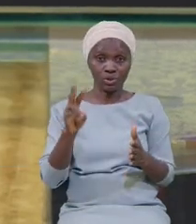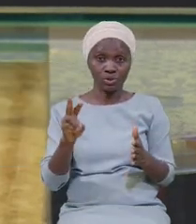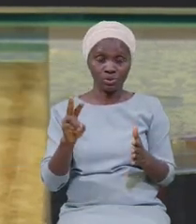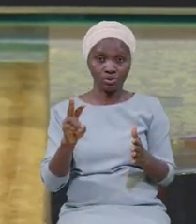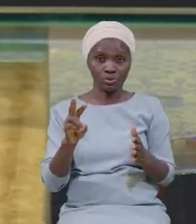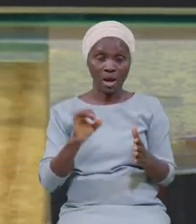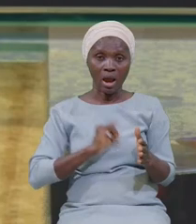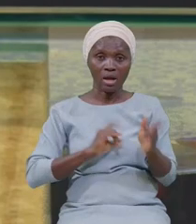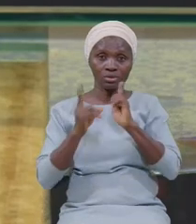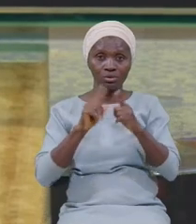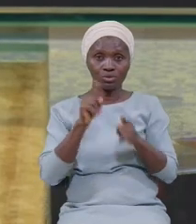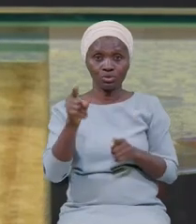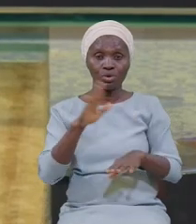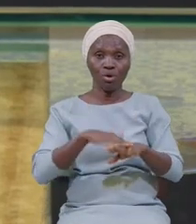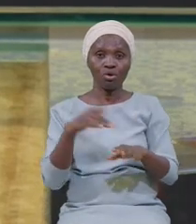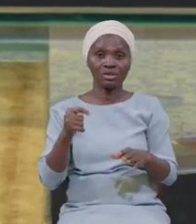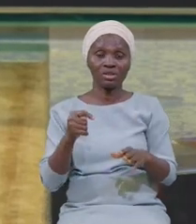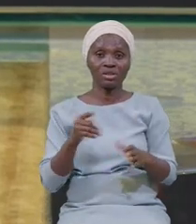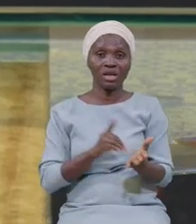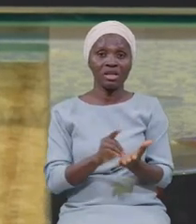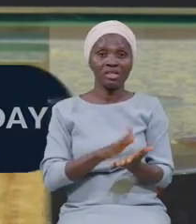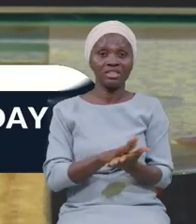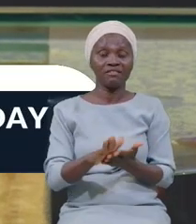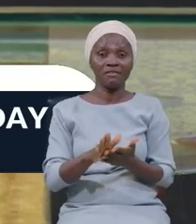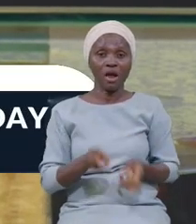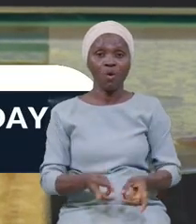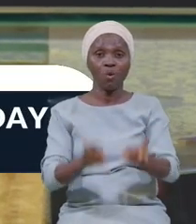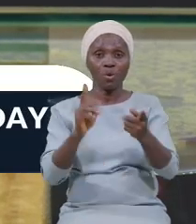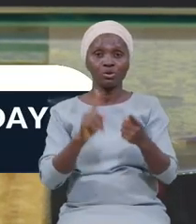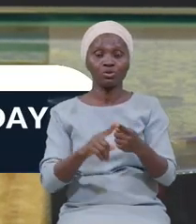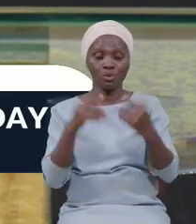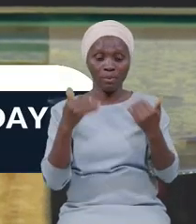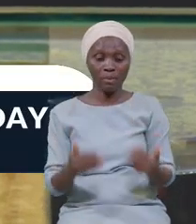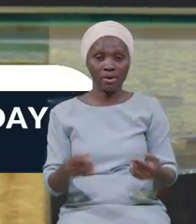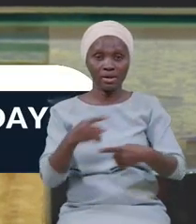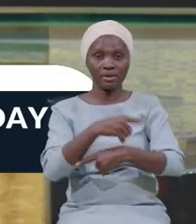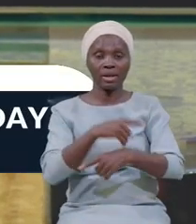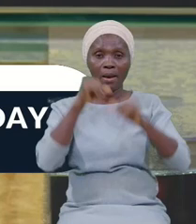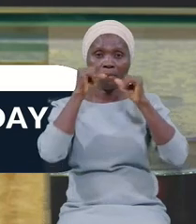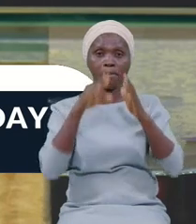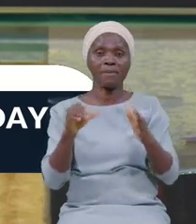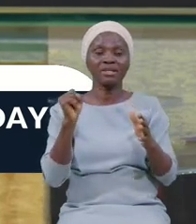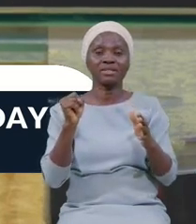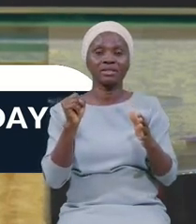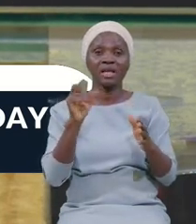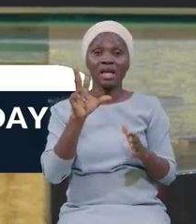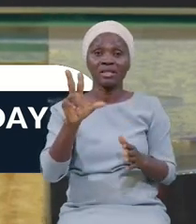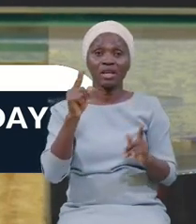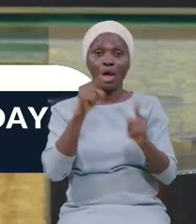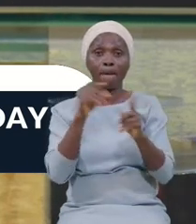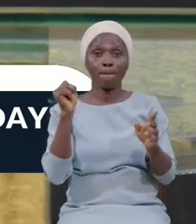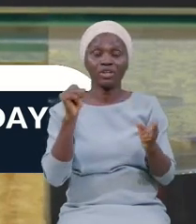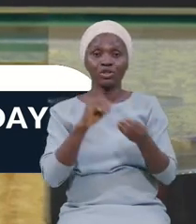je vous parle de la voix divine aux bénédictions des derniers jours. Nous allons voir trois points.